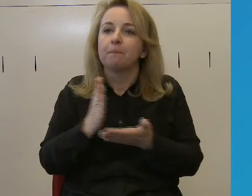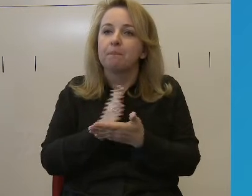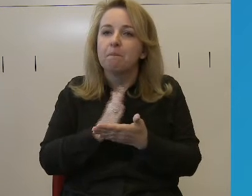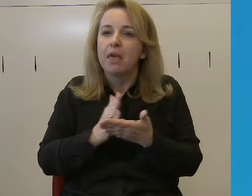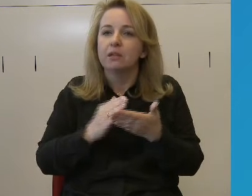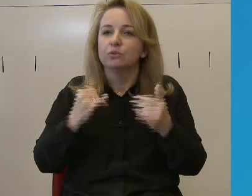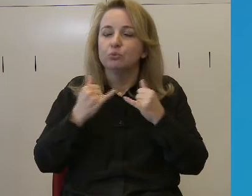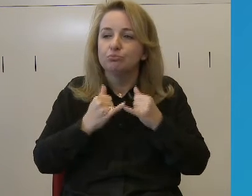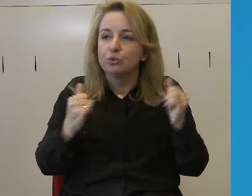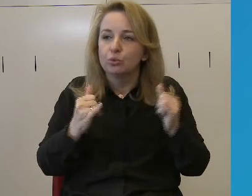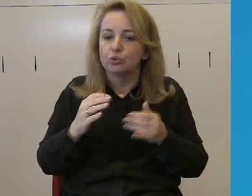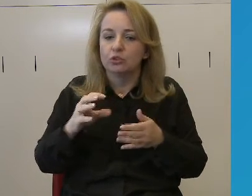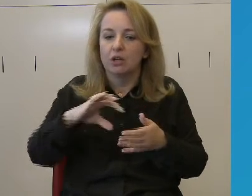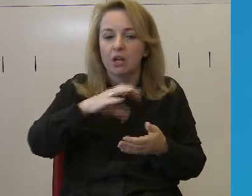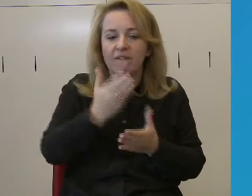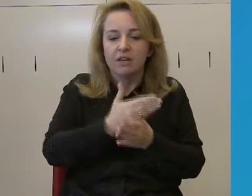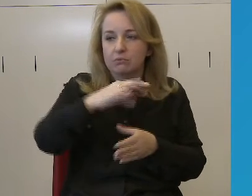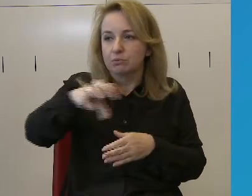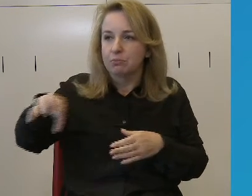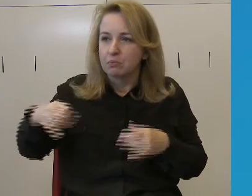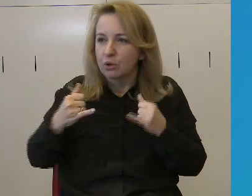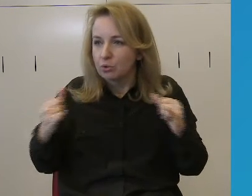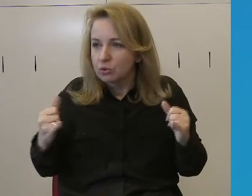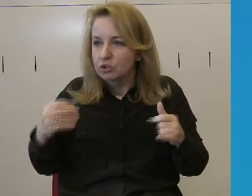międzybranżowym, które wreszcie uwzględnia